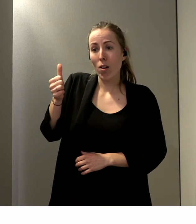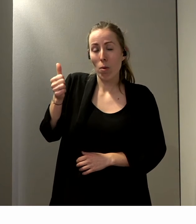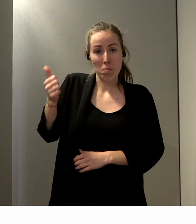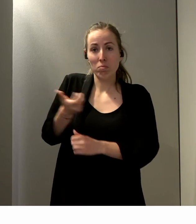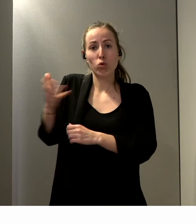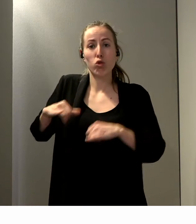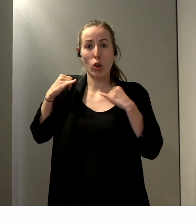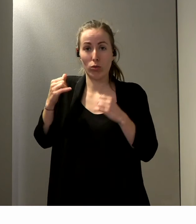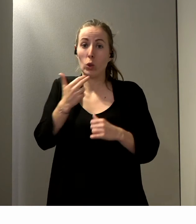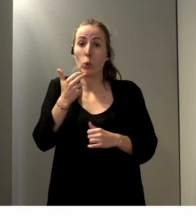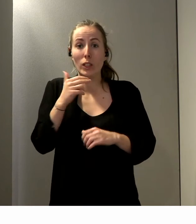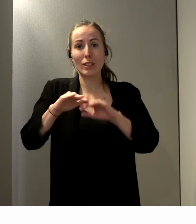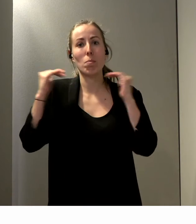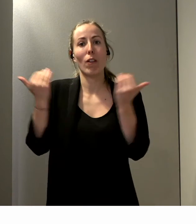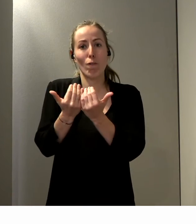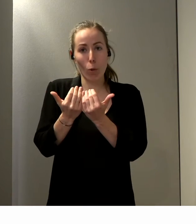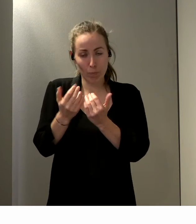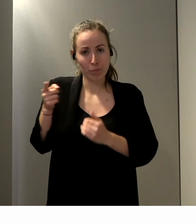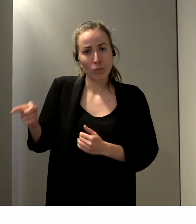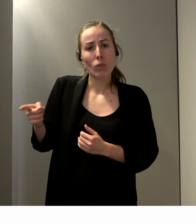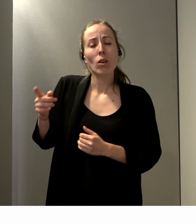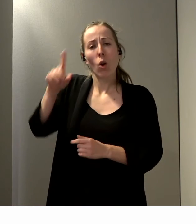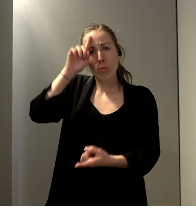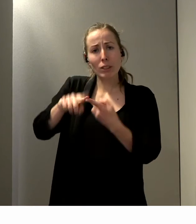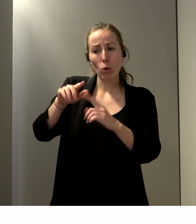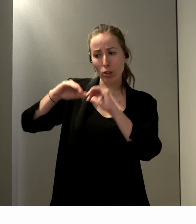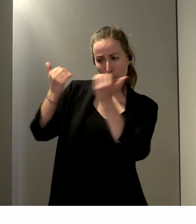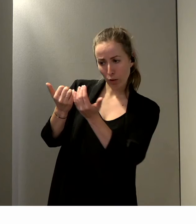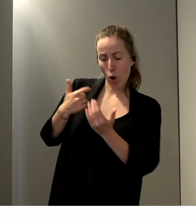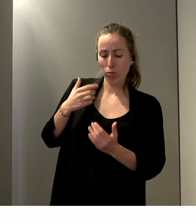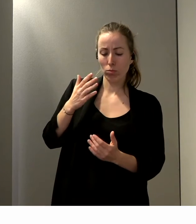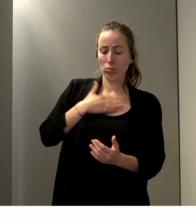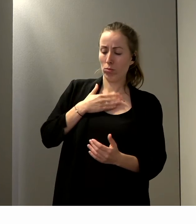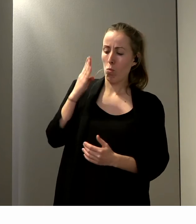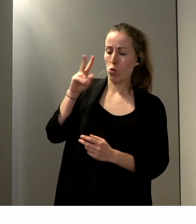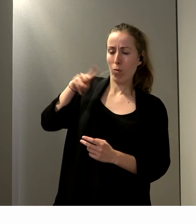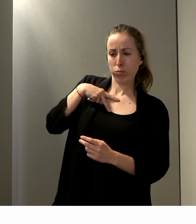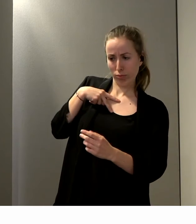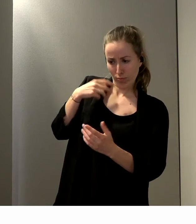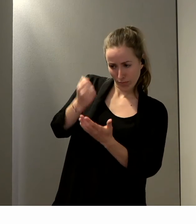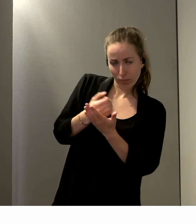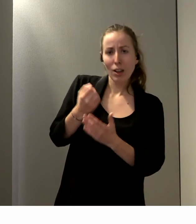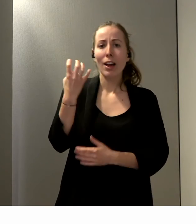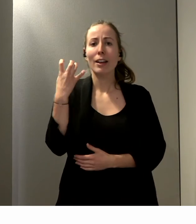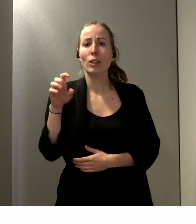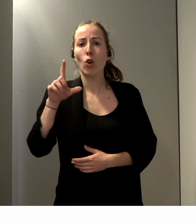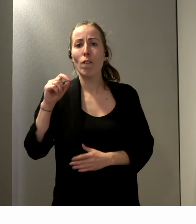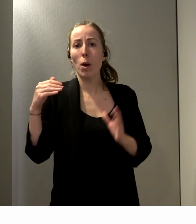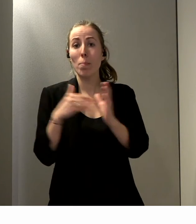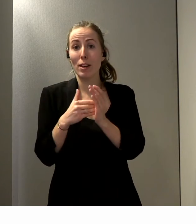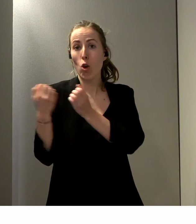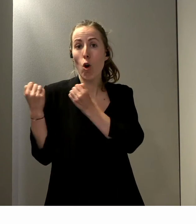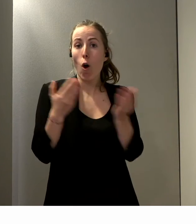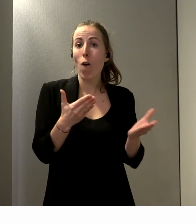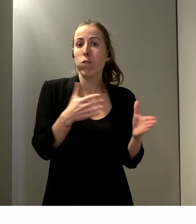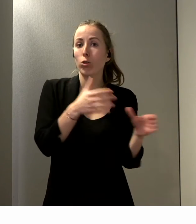faire en sorte qu'elle vous donne, en fait, en fonction de vos besoins, vous pouvez trouver, il y a 420 000 offres d'emploi.